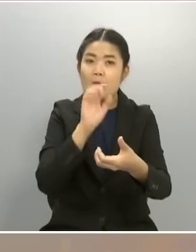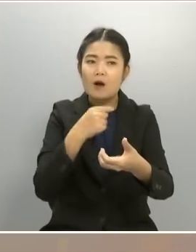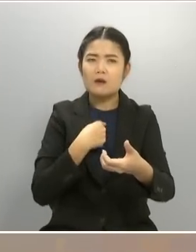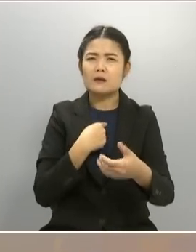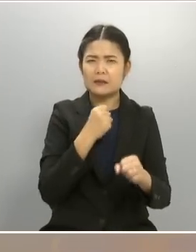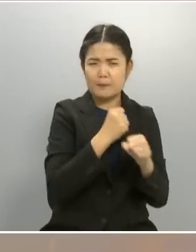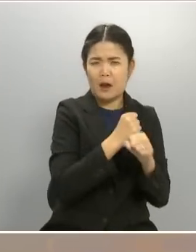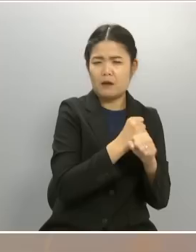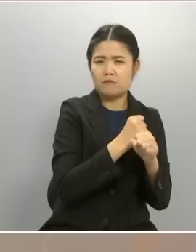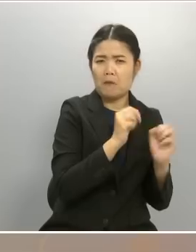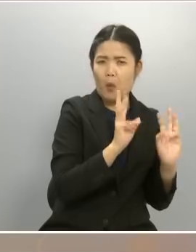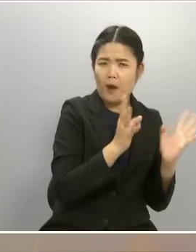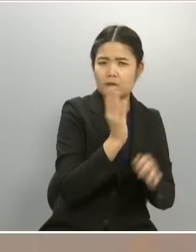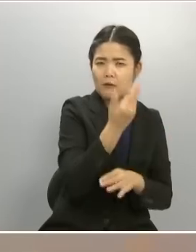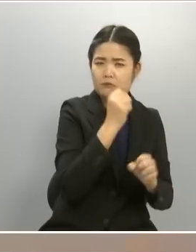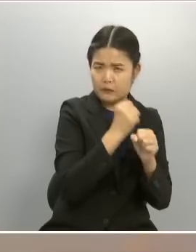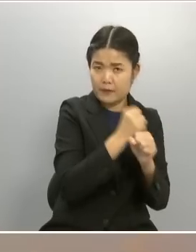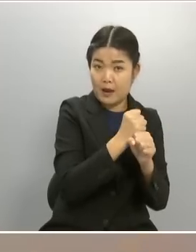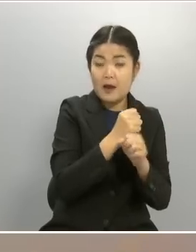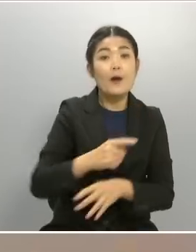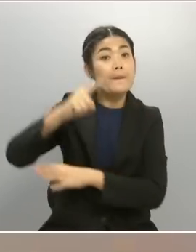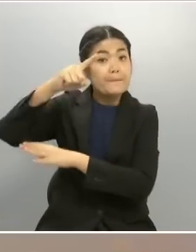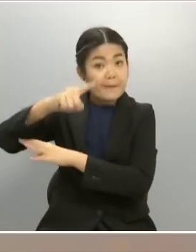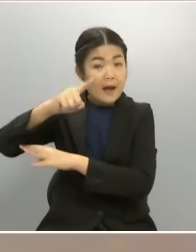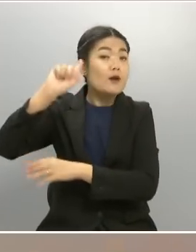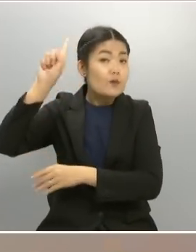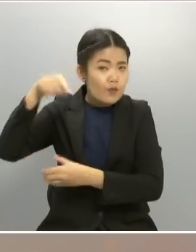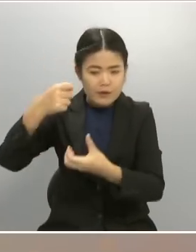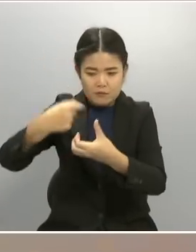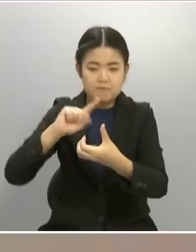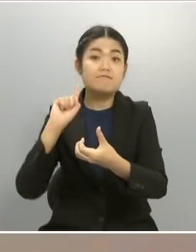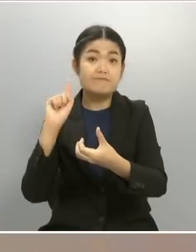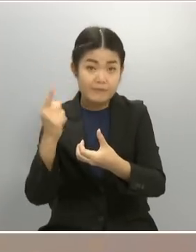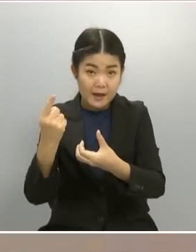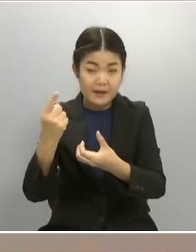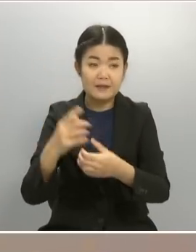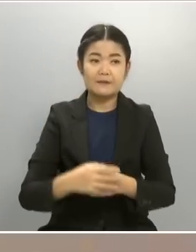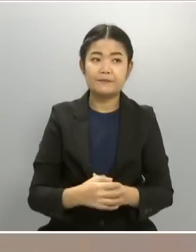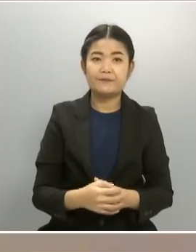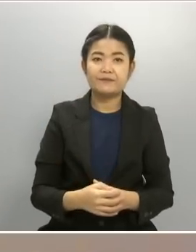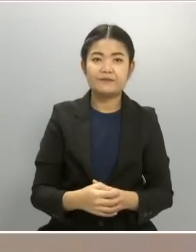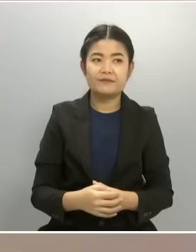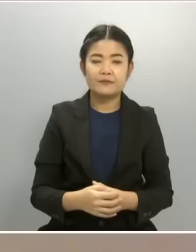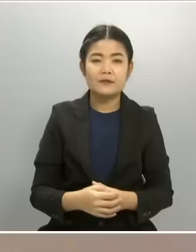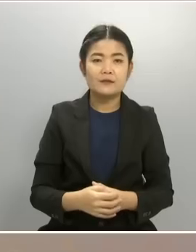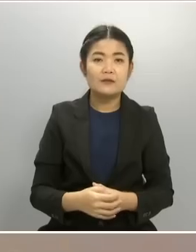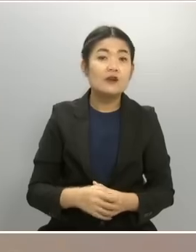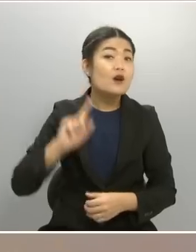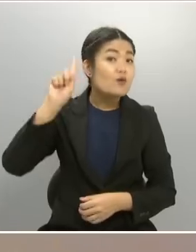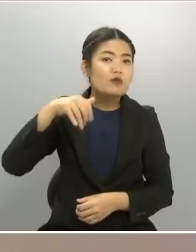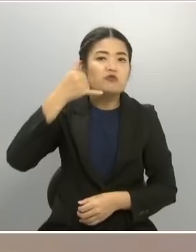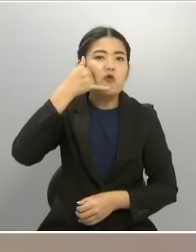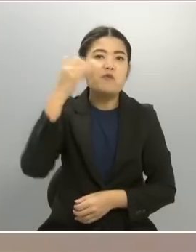ตอนเช้าพอตอนบ่ายติดต่อมาอีกครั้งคราวนี้ไม่ใช่แค่โทรครับท่านผู้ชม